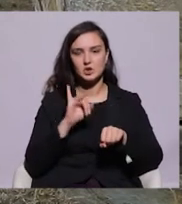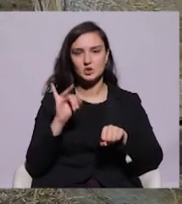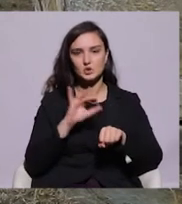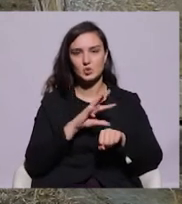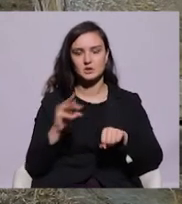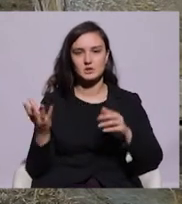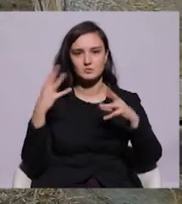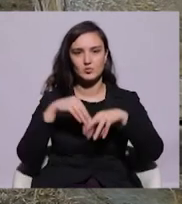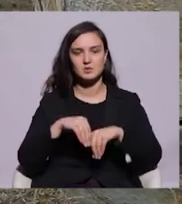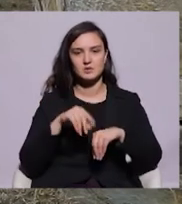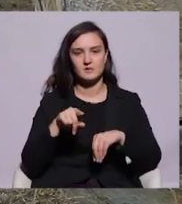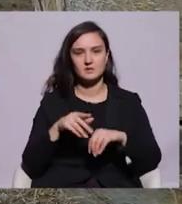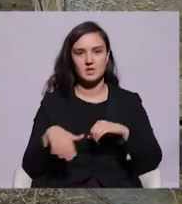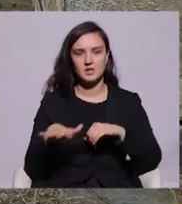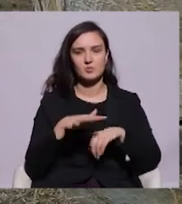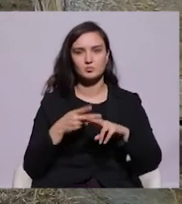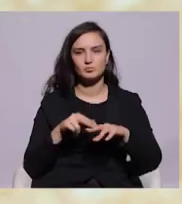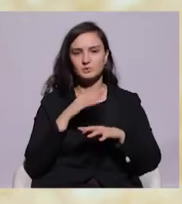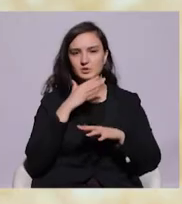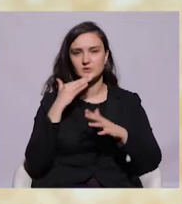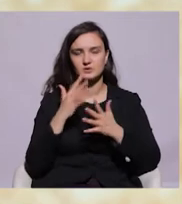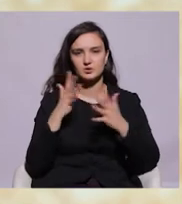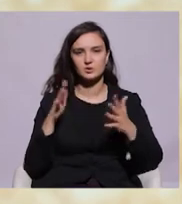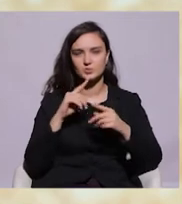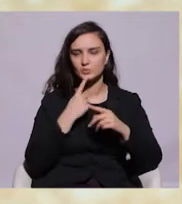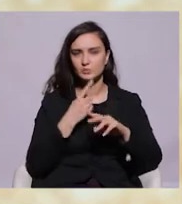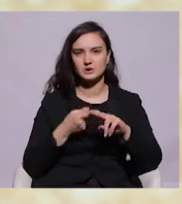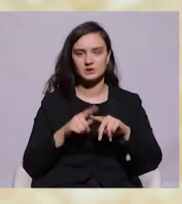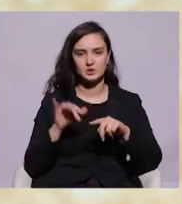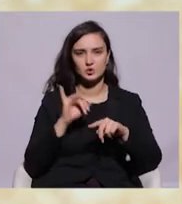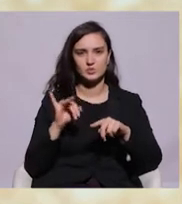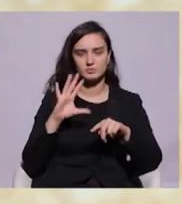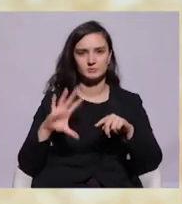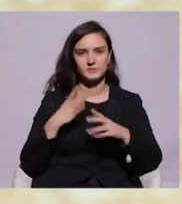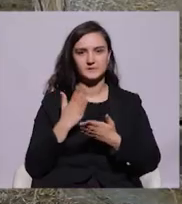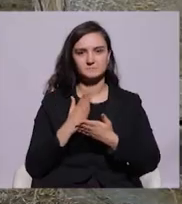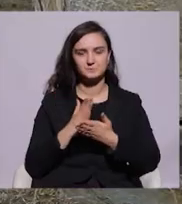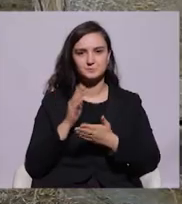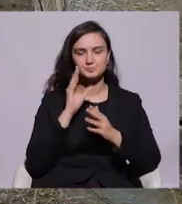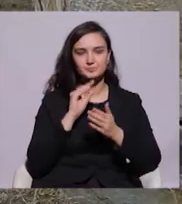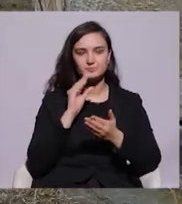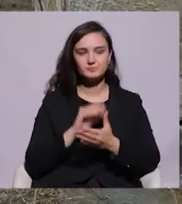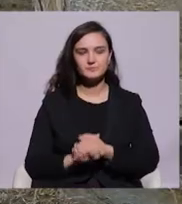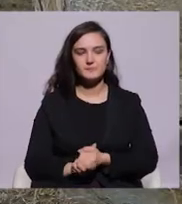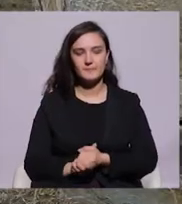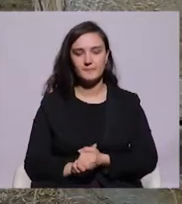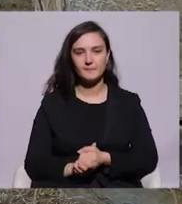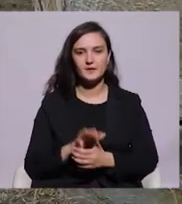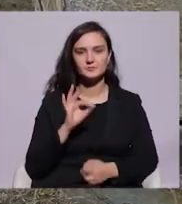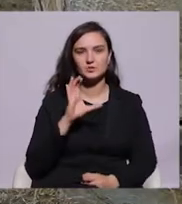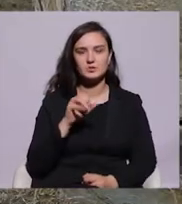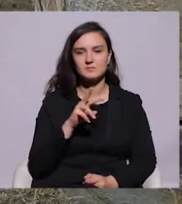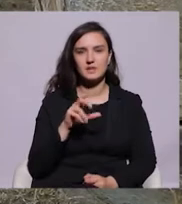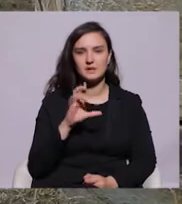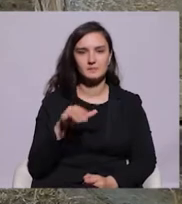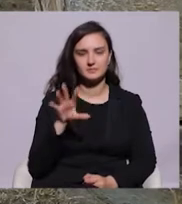გარკვეულ ისტორიას მოიცავს და ატარებს აქაური, იმიტომ რომ დიდი და რთული ისტორია აქვს ამ რეგიონს ზოგადად გადატანილი. Როდესაც